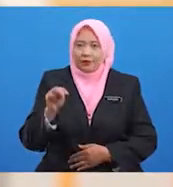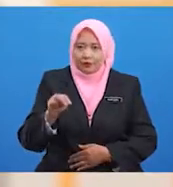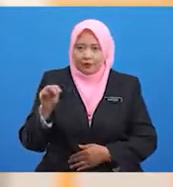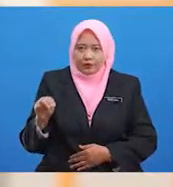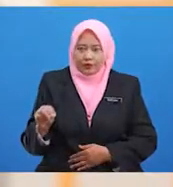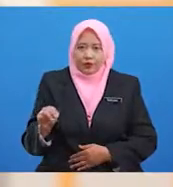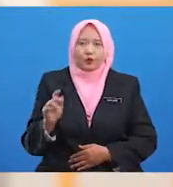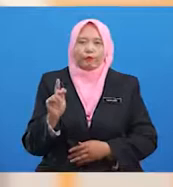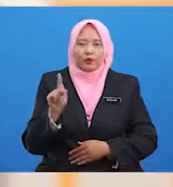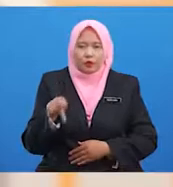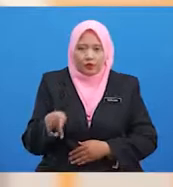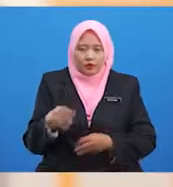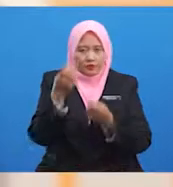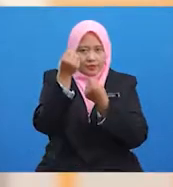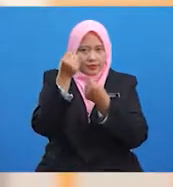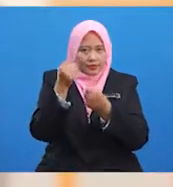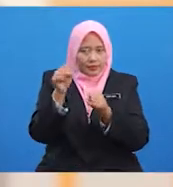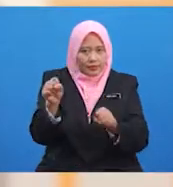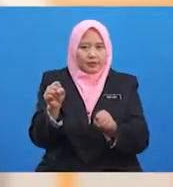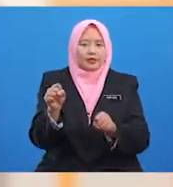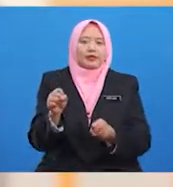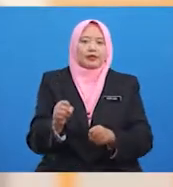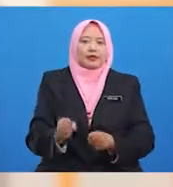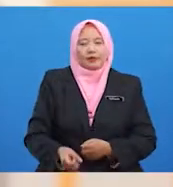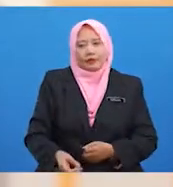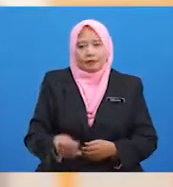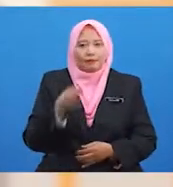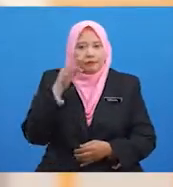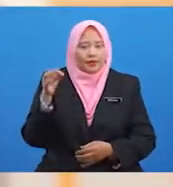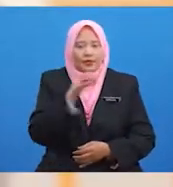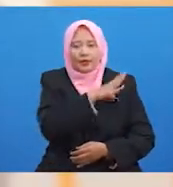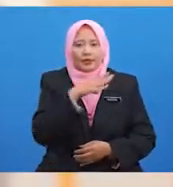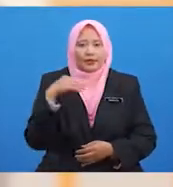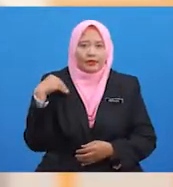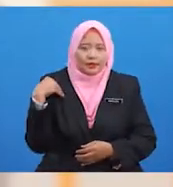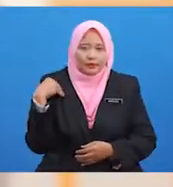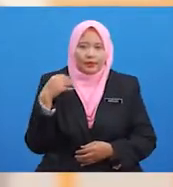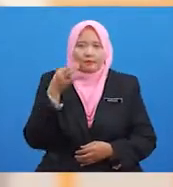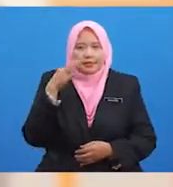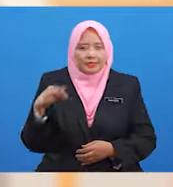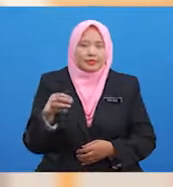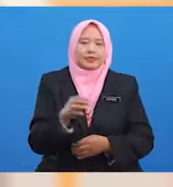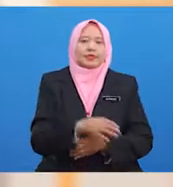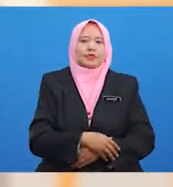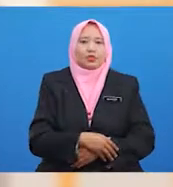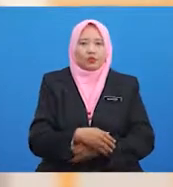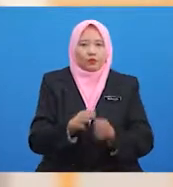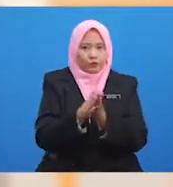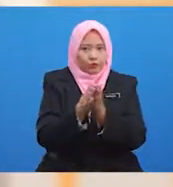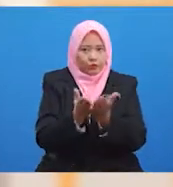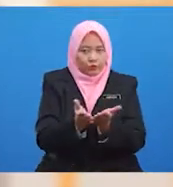Murid-murid perlu sediakan pen atau pensel, buku catatan serta buku teks. Ini